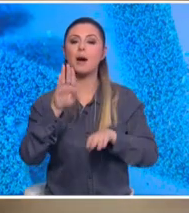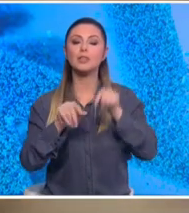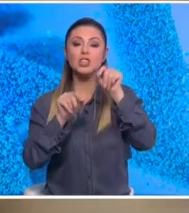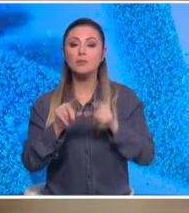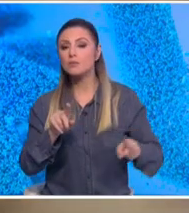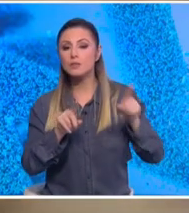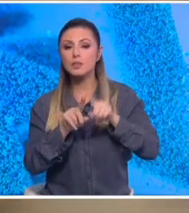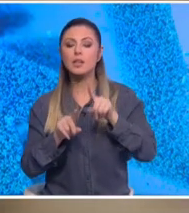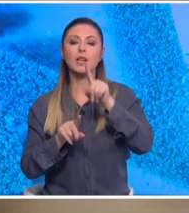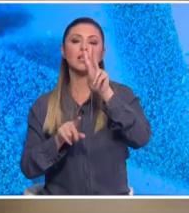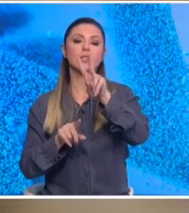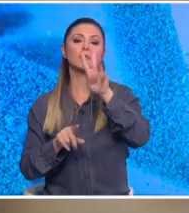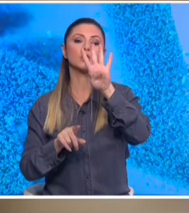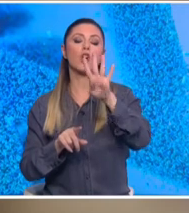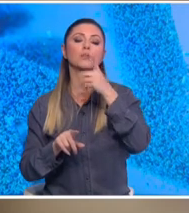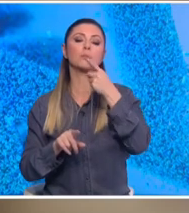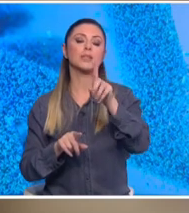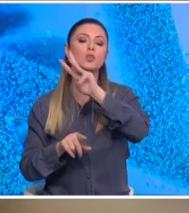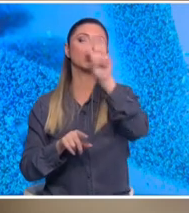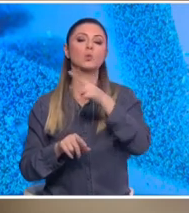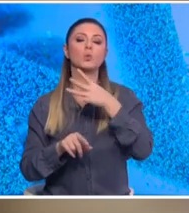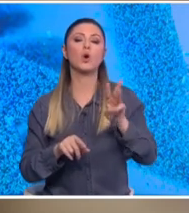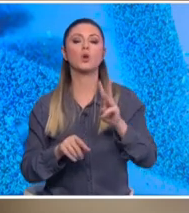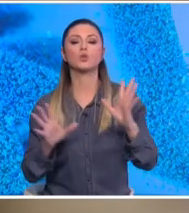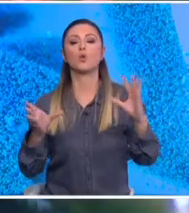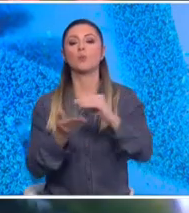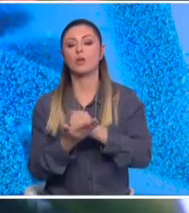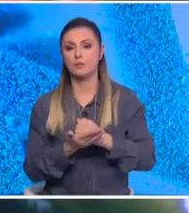şu ana kadar Sadece 24000 euro toplayabildi